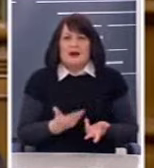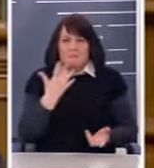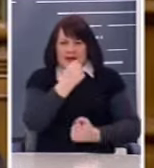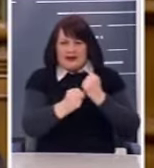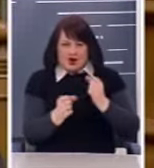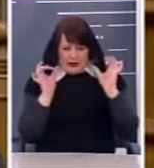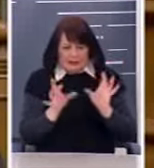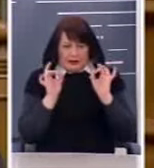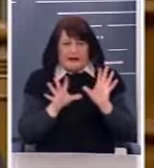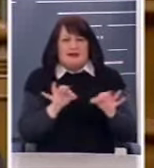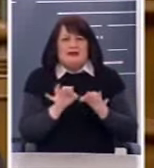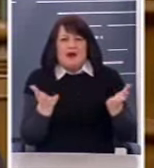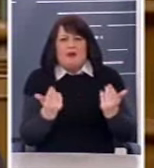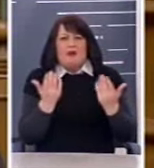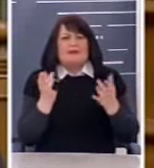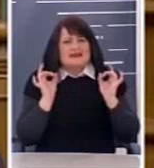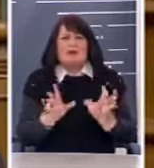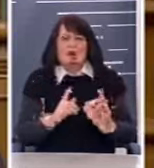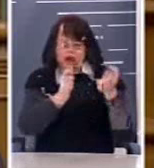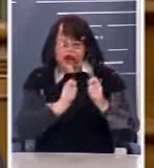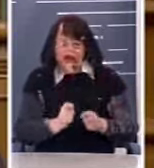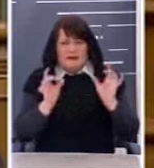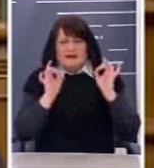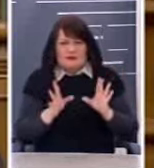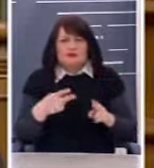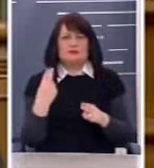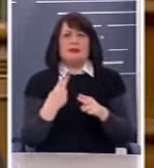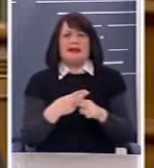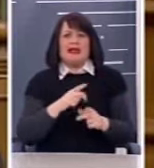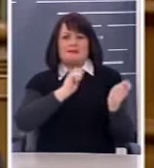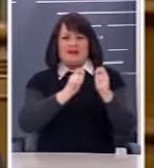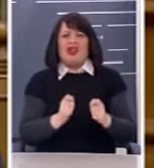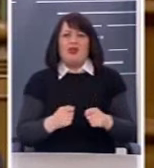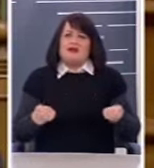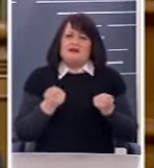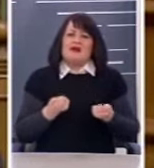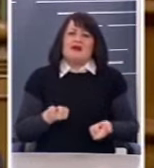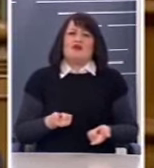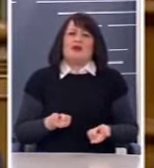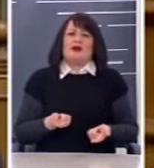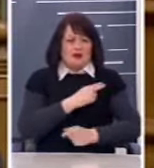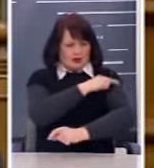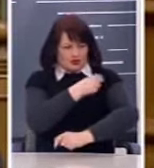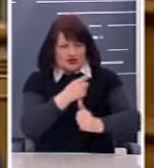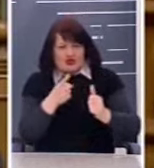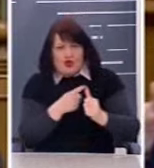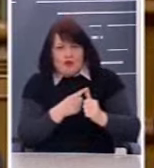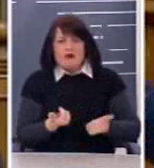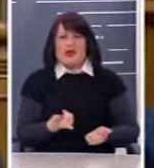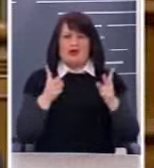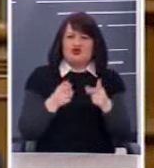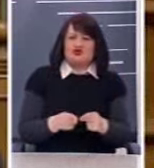δεν υπήρξε κανένα σχεδιασμό για μεταρρυθμίσεις, έχουμε σημαντικές μεταρρυθμίσεις. Και για την πρωτοβάθμια φροντίδα υγείας και για να σταματήσει